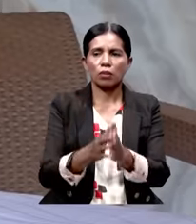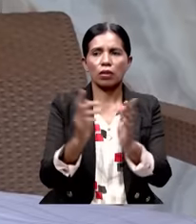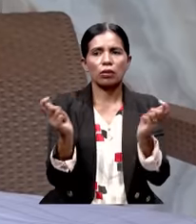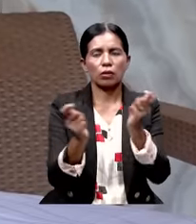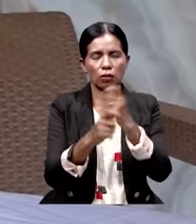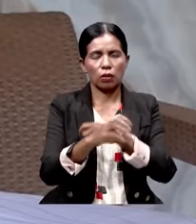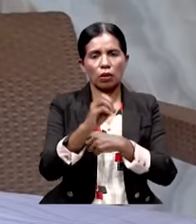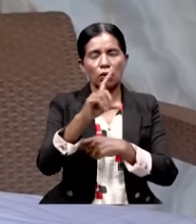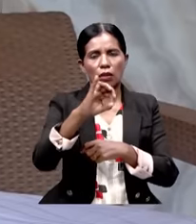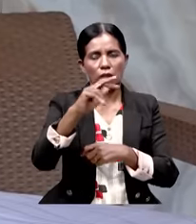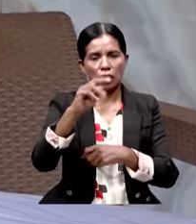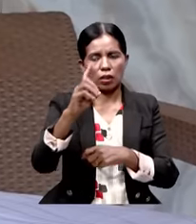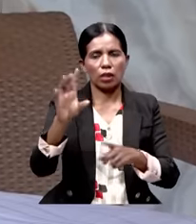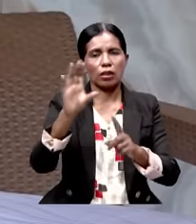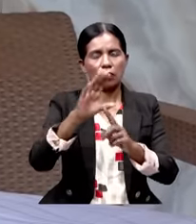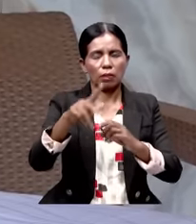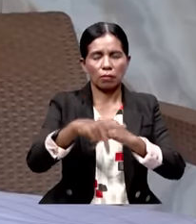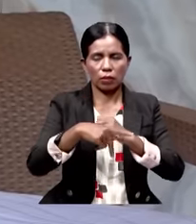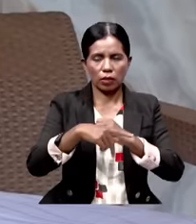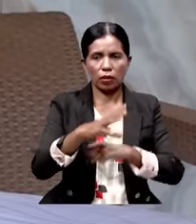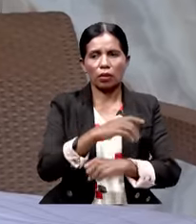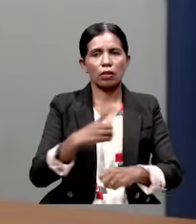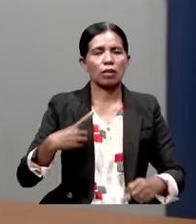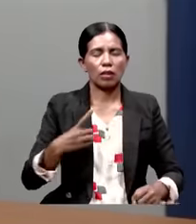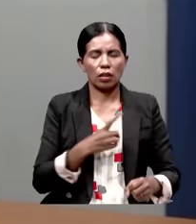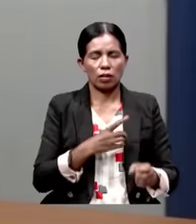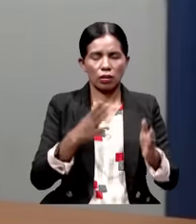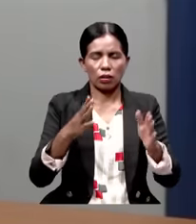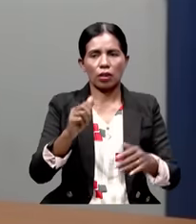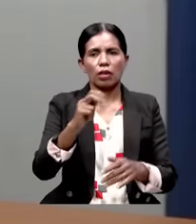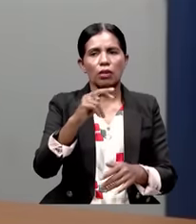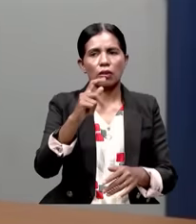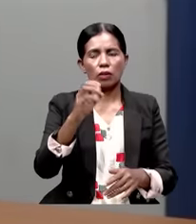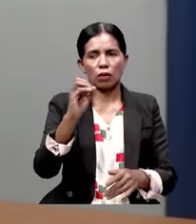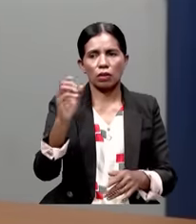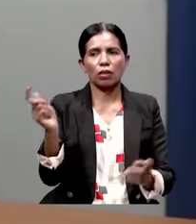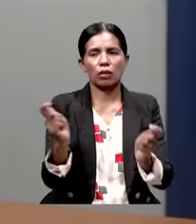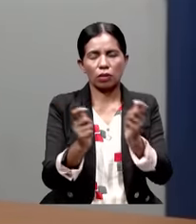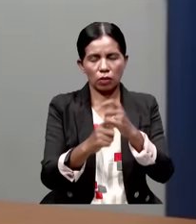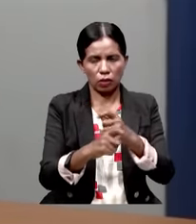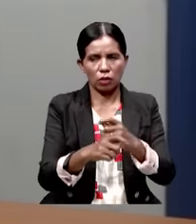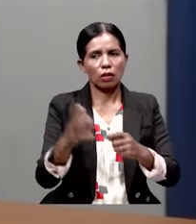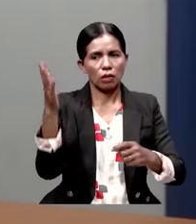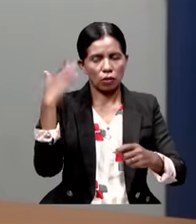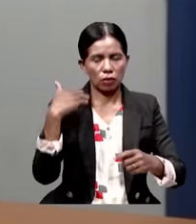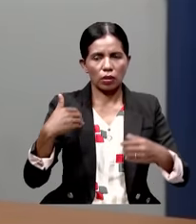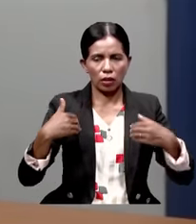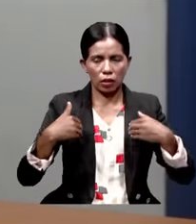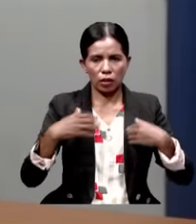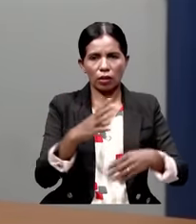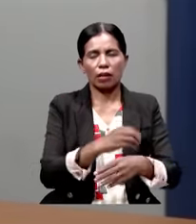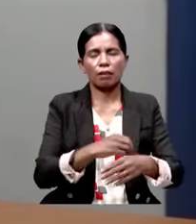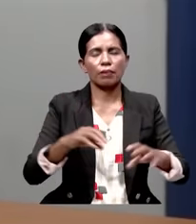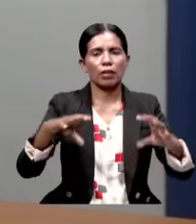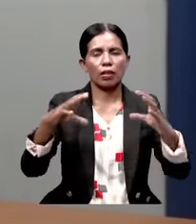Olinda Guterres no dar sefi bankada no deputado Antonio Verdial de Souza mak substitui fale antes ne aconteceu na polemika entre